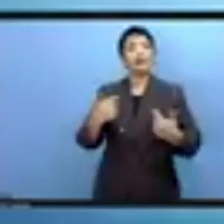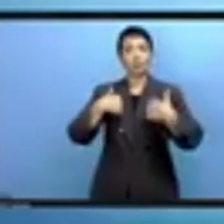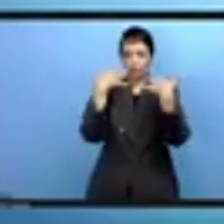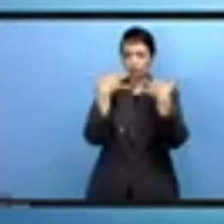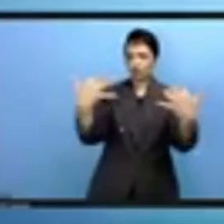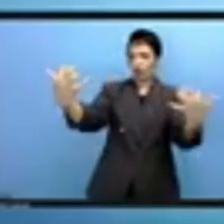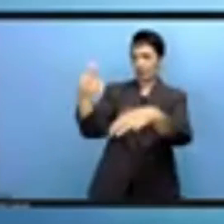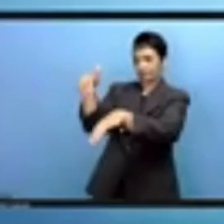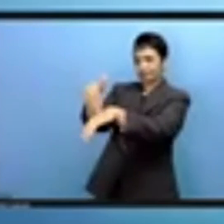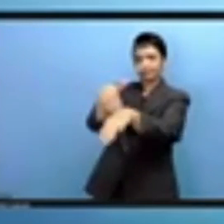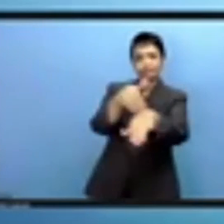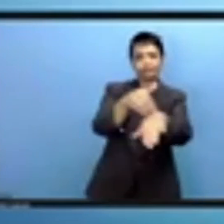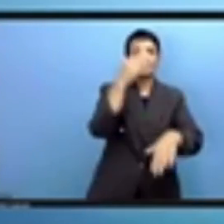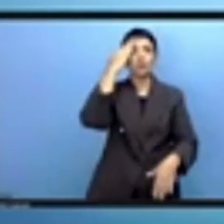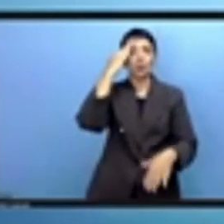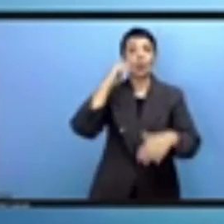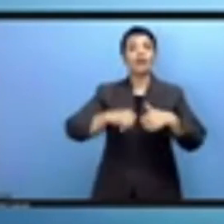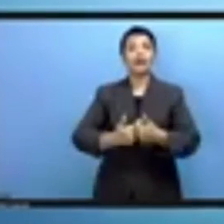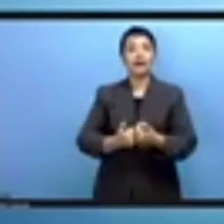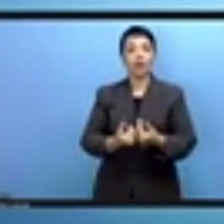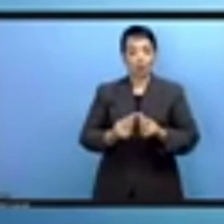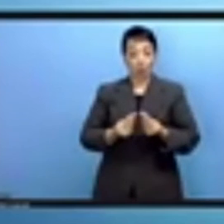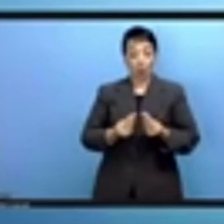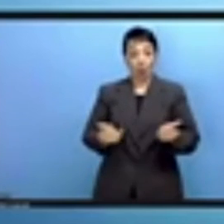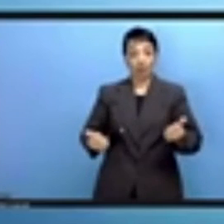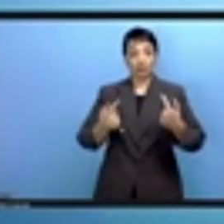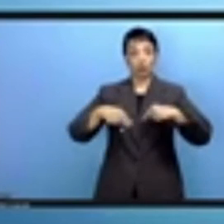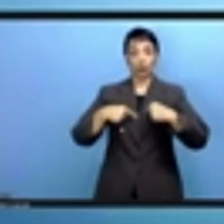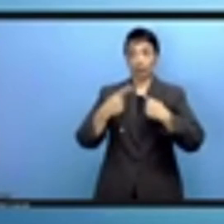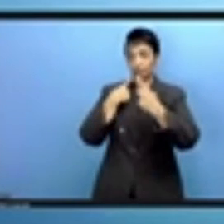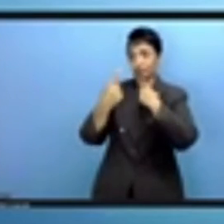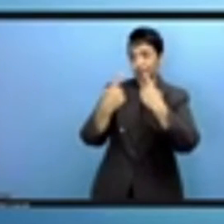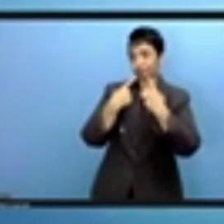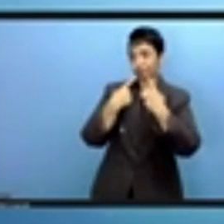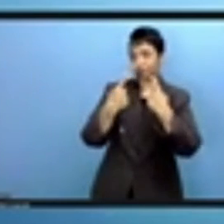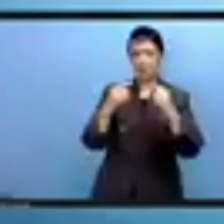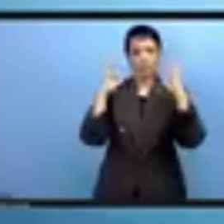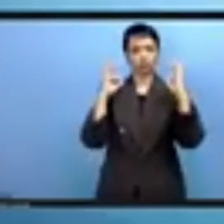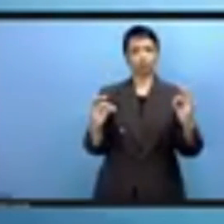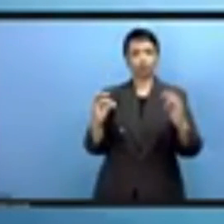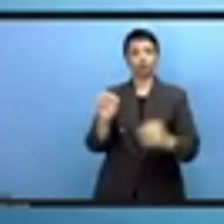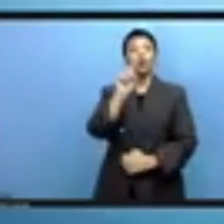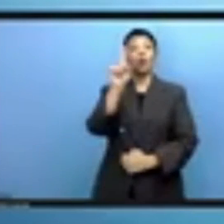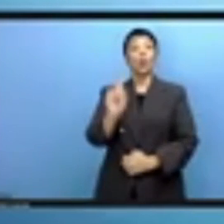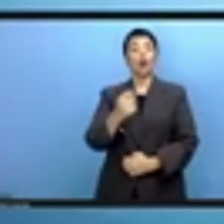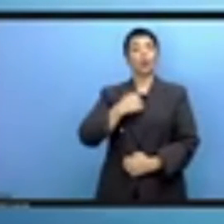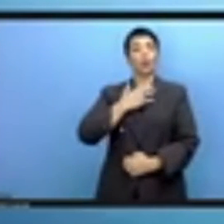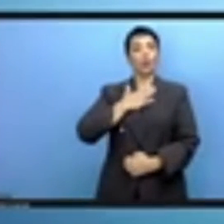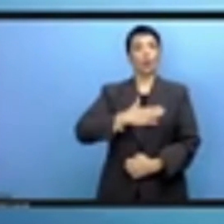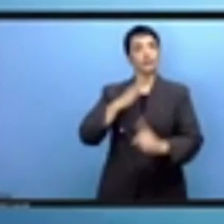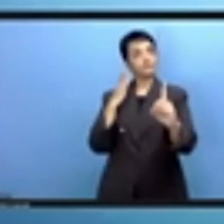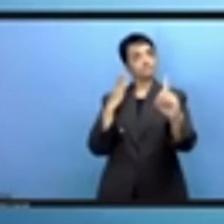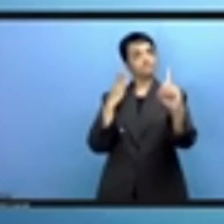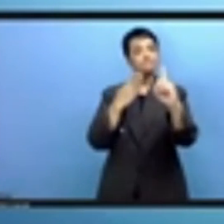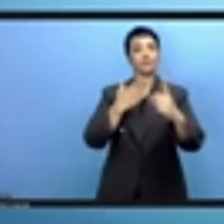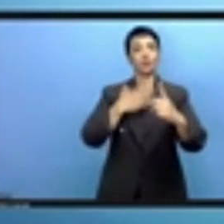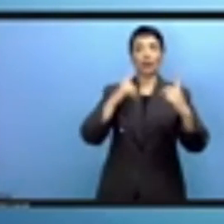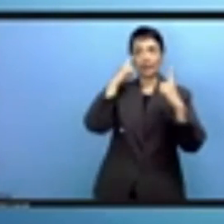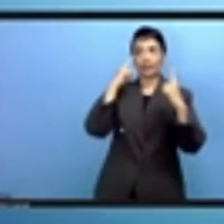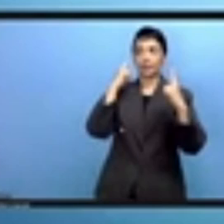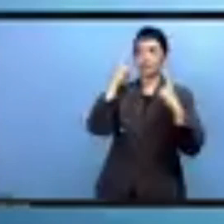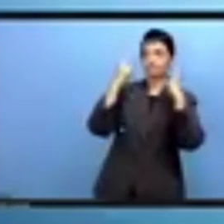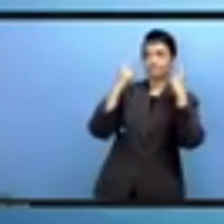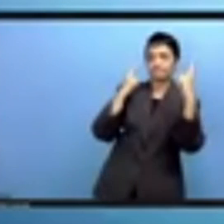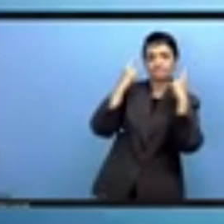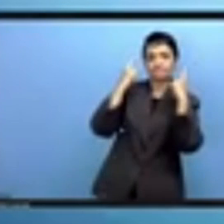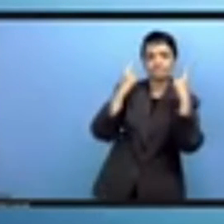现可持续性、安全、稳定和互联网的发展。我呼吁在